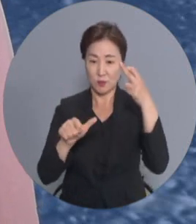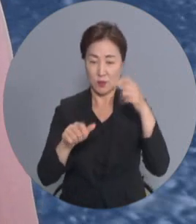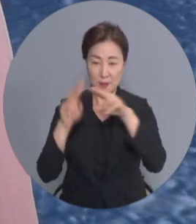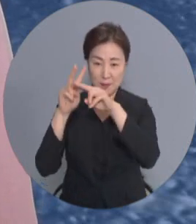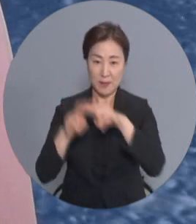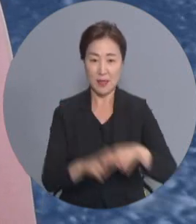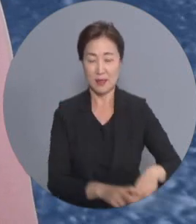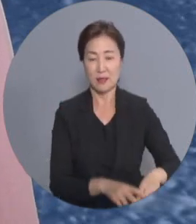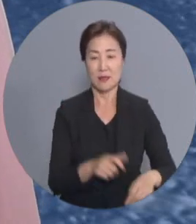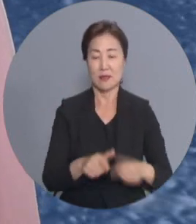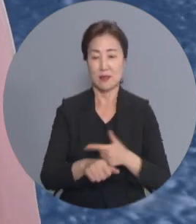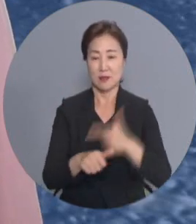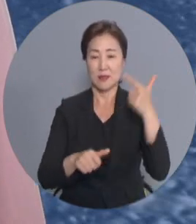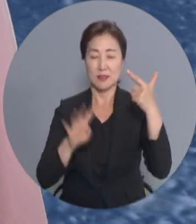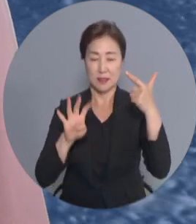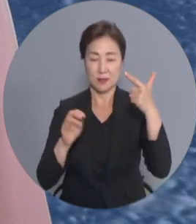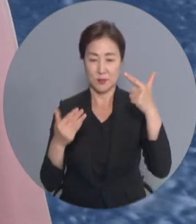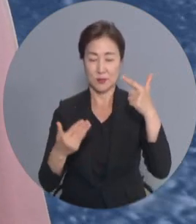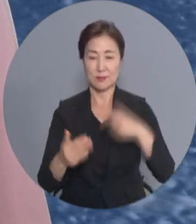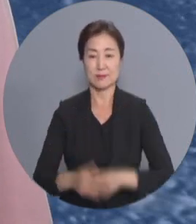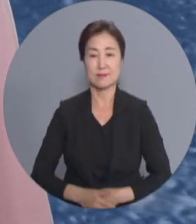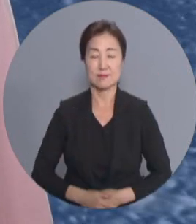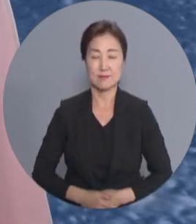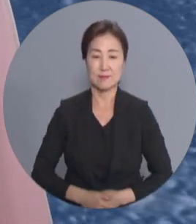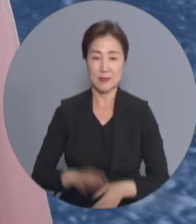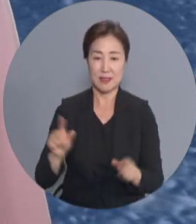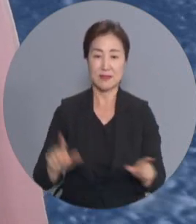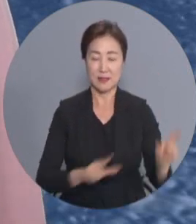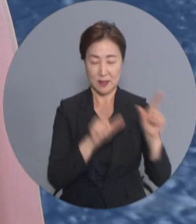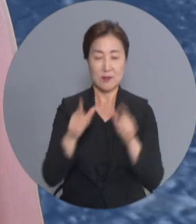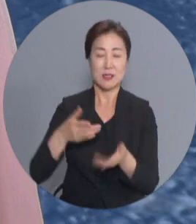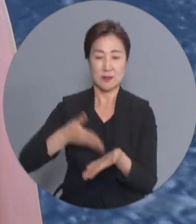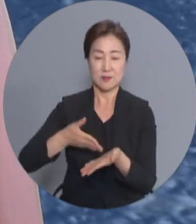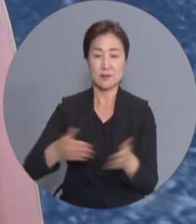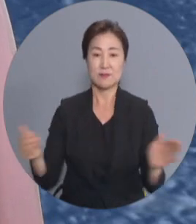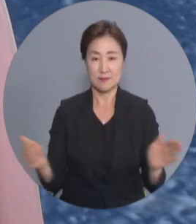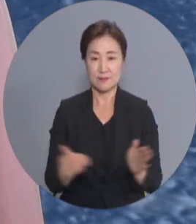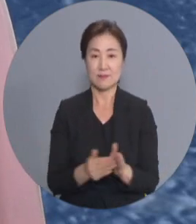오후 6시 49분 있니다 지금까지 생활 포커스 송유 하였습니다